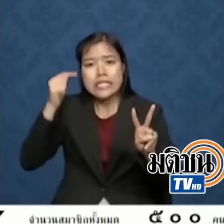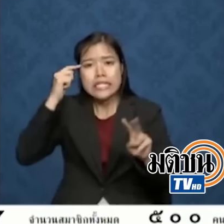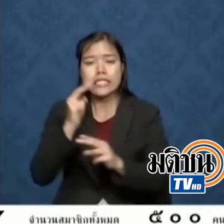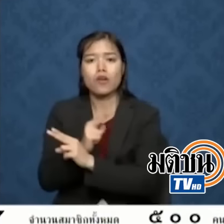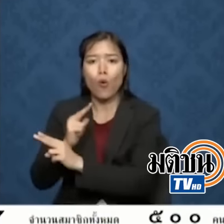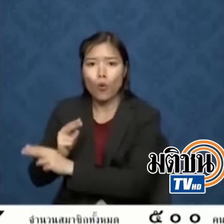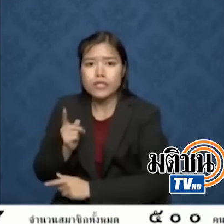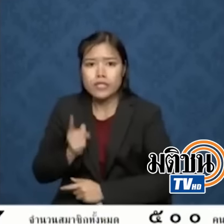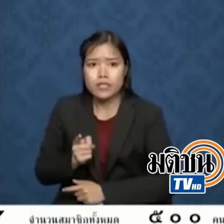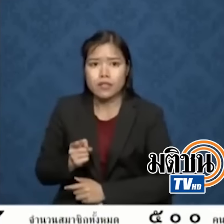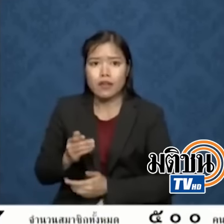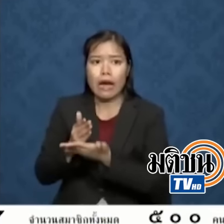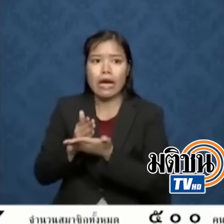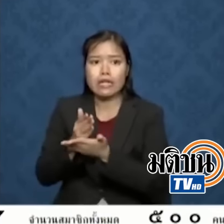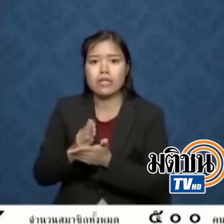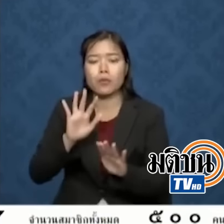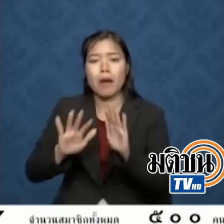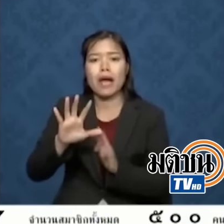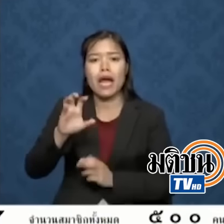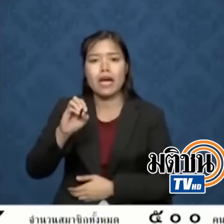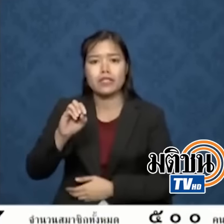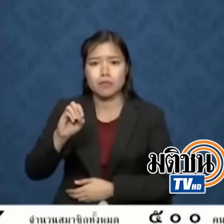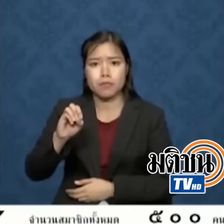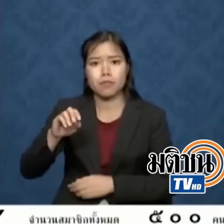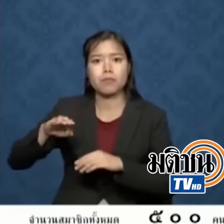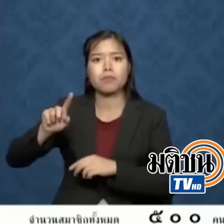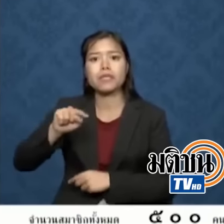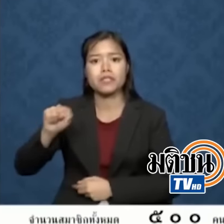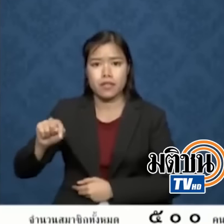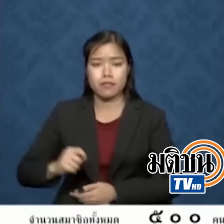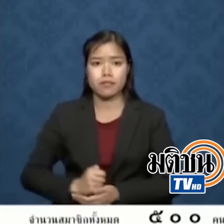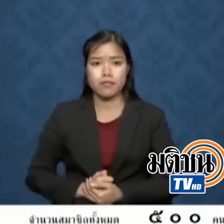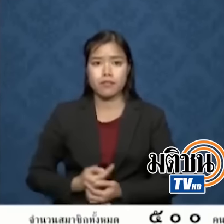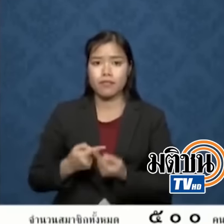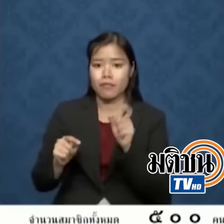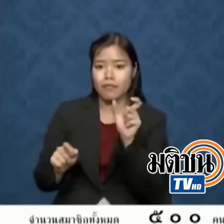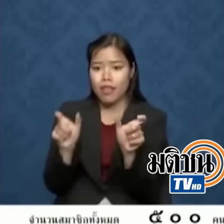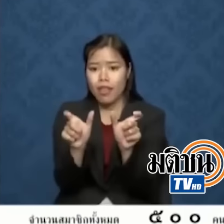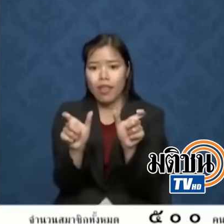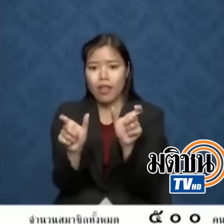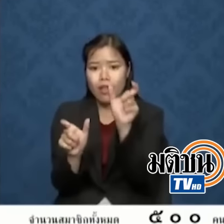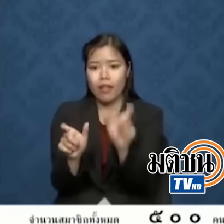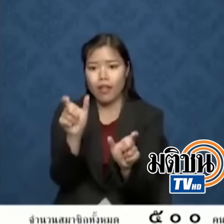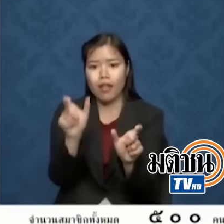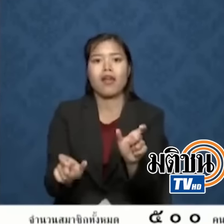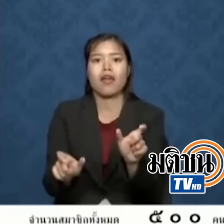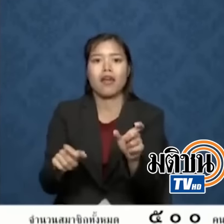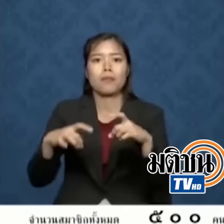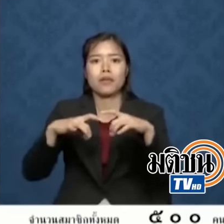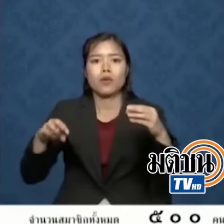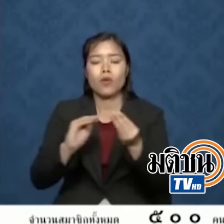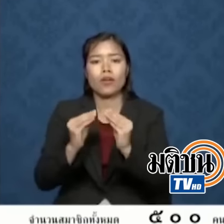ควรอยู่ที่ครึ่งเดียวหรือประมาณ 50%มันต่างจากที่ท่านนำมาแสดงในที่สภาแห่งนี้เยอะน